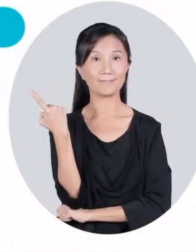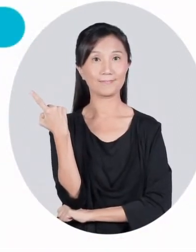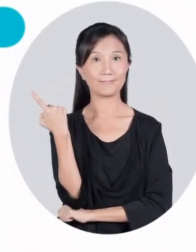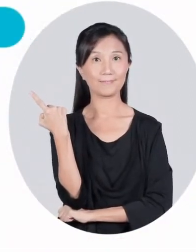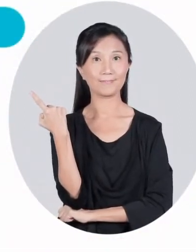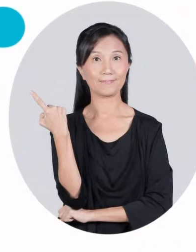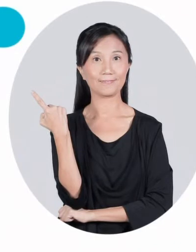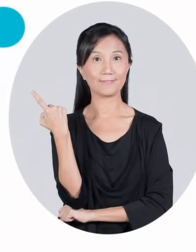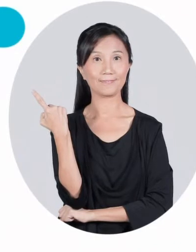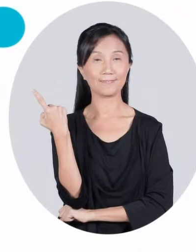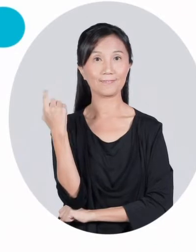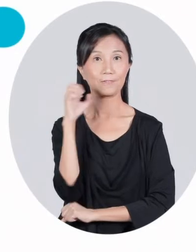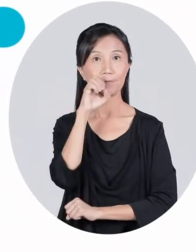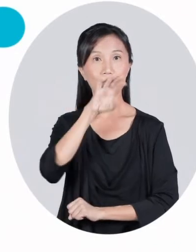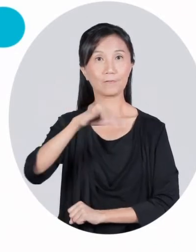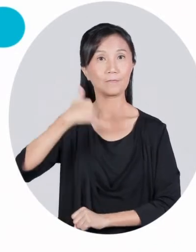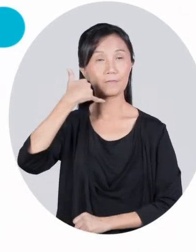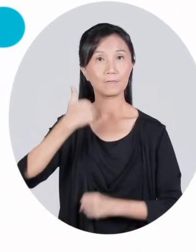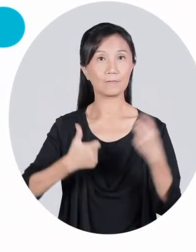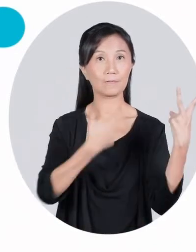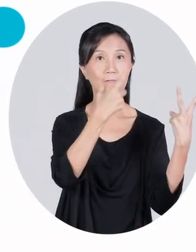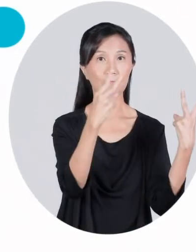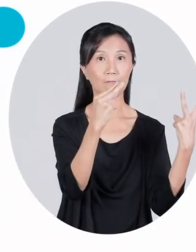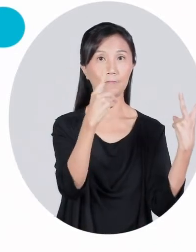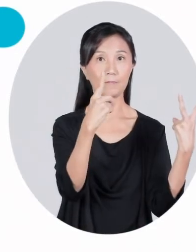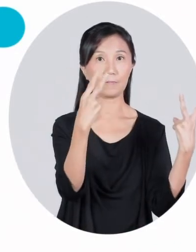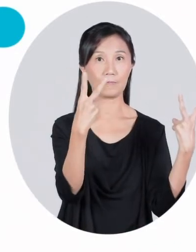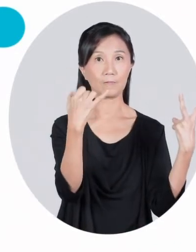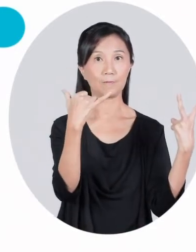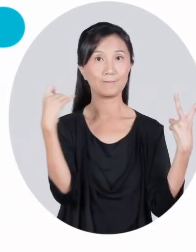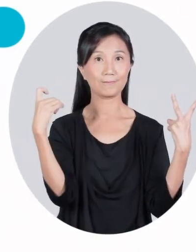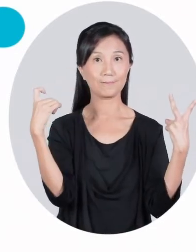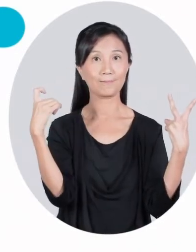www.eac.gov.hk， 查询电话28271269。